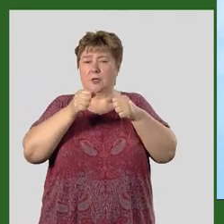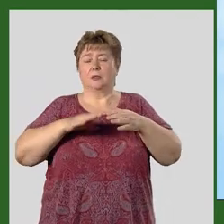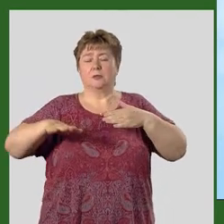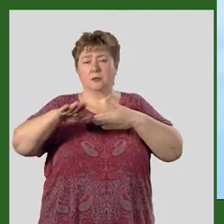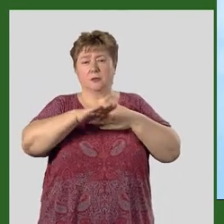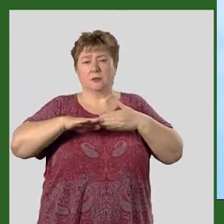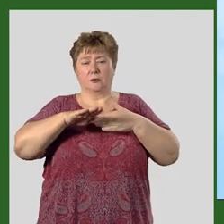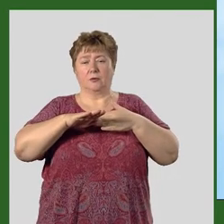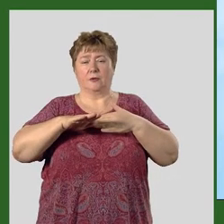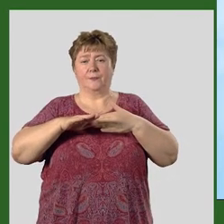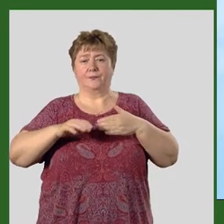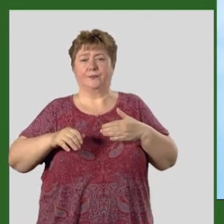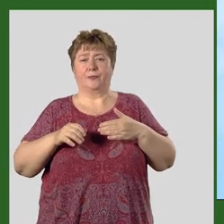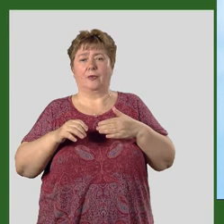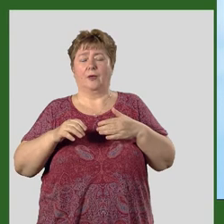территория.